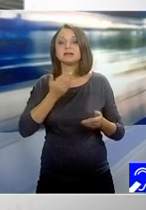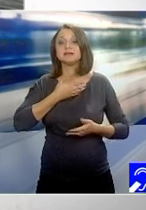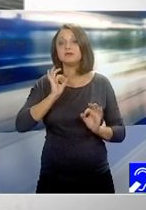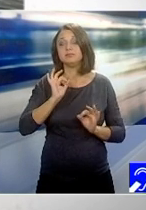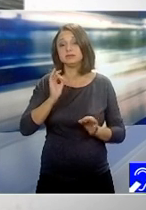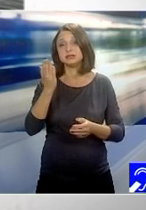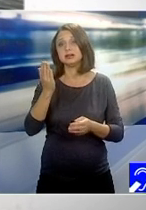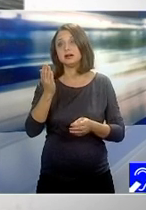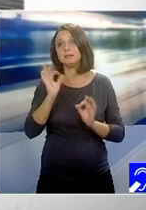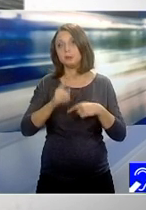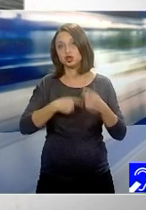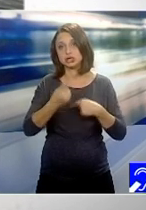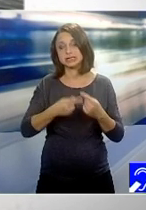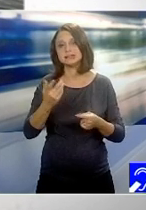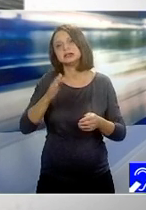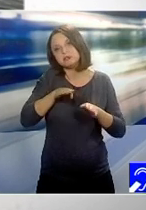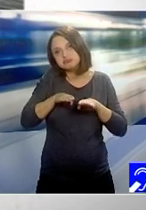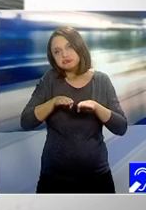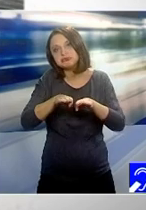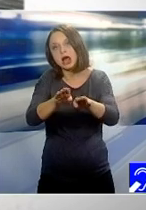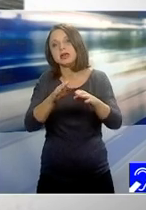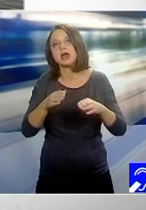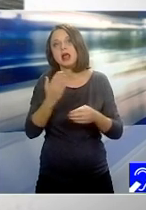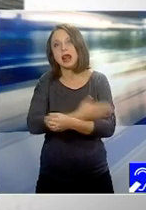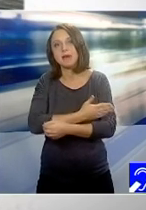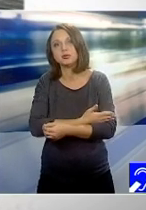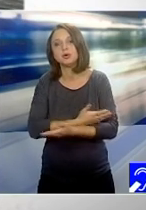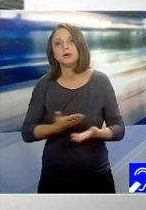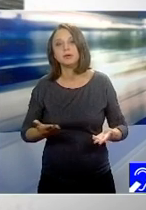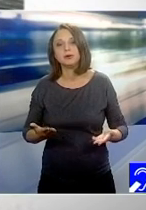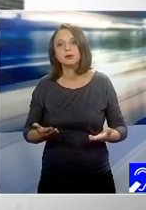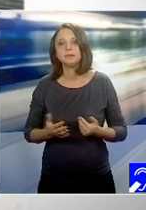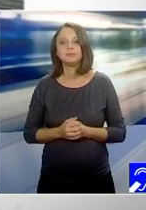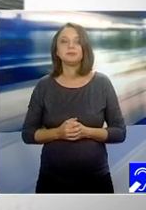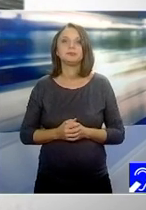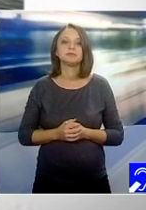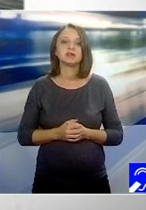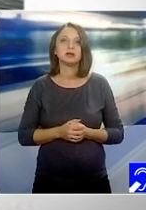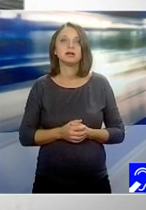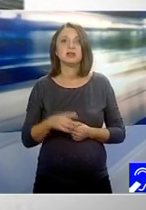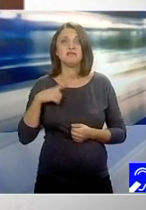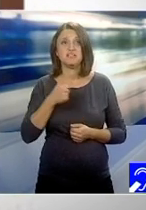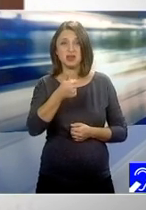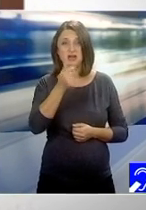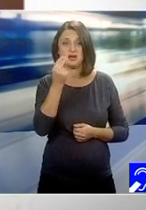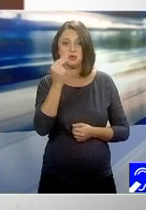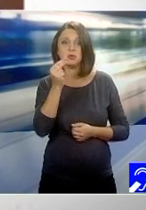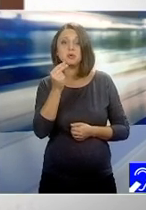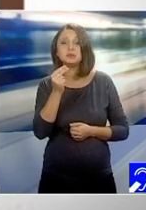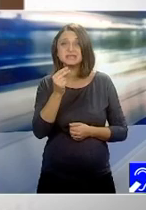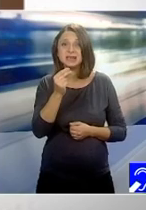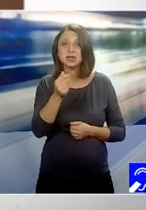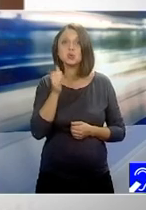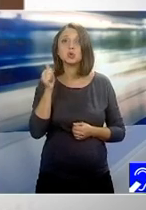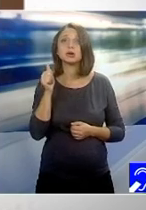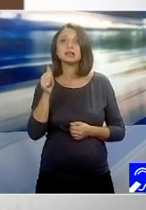și de capacitatea tehnică. Înainte zicea să verificăm gaterele, dar la munte toată lumea are. Într-un singur sat îți câte 200-300, nu mă vezi unde le de pe uliță, în fiecare